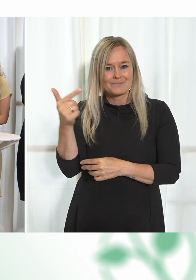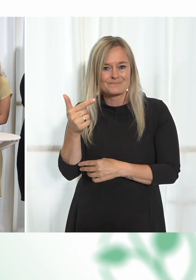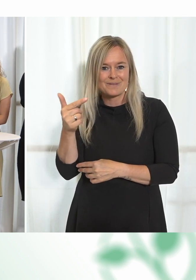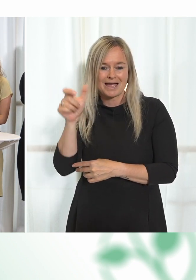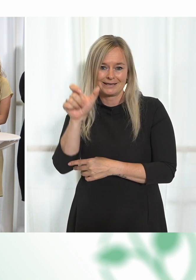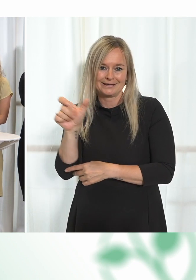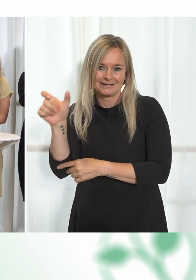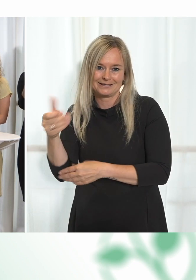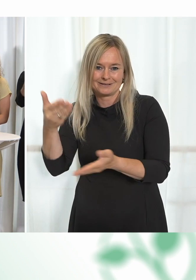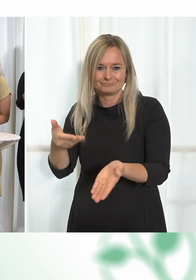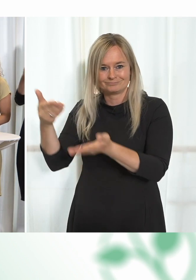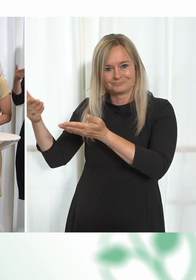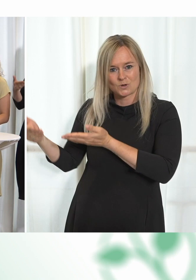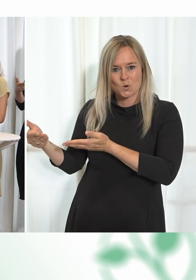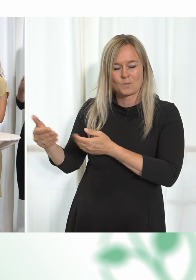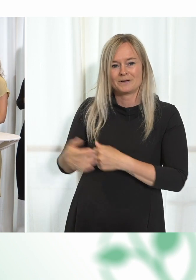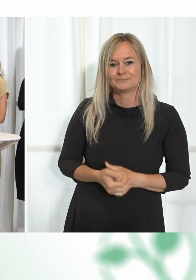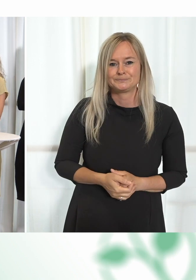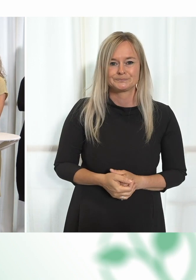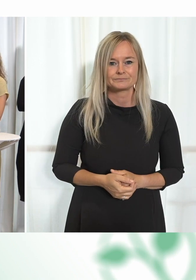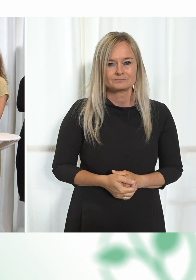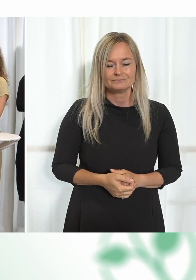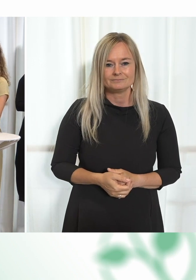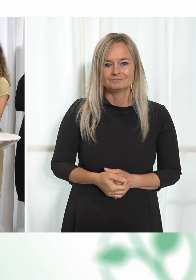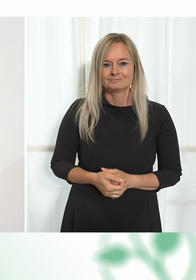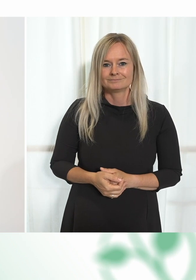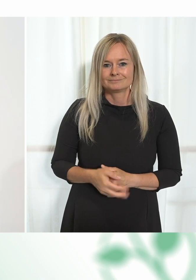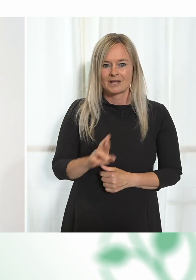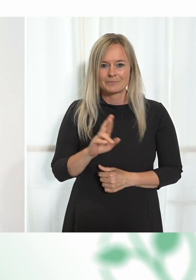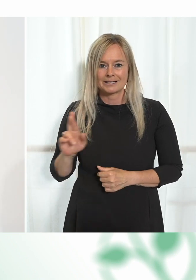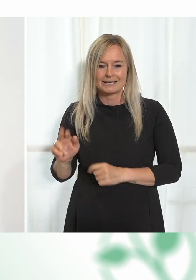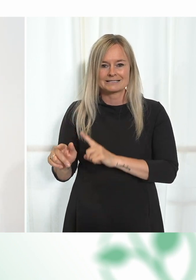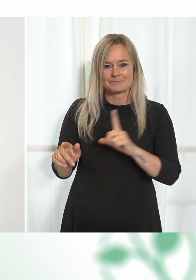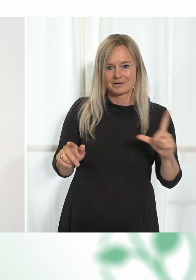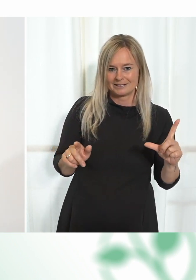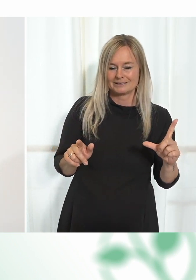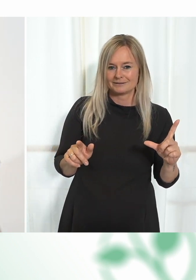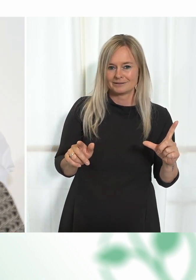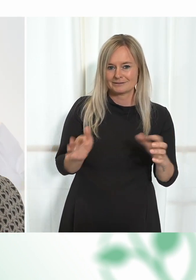Linken? Ich glaube, daher wird es gut passen. Dann sieht Sie auch Frau Rittberger gut. Kommen Sie, ne?